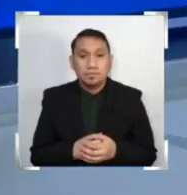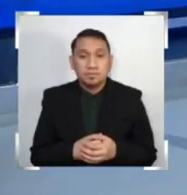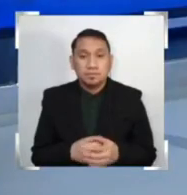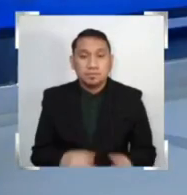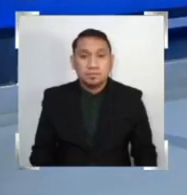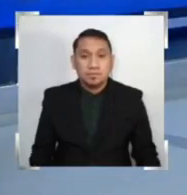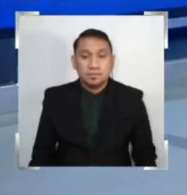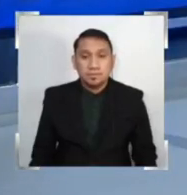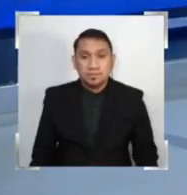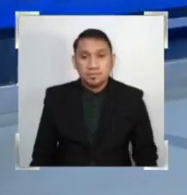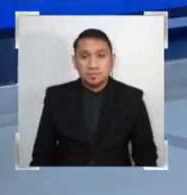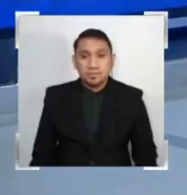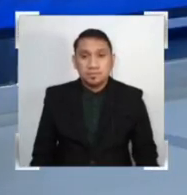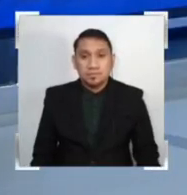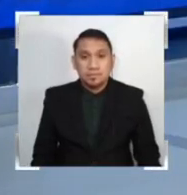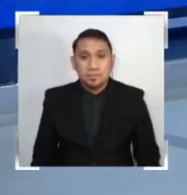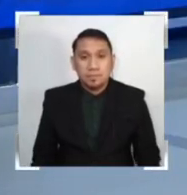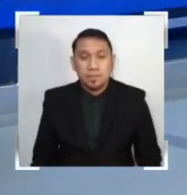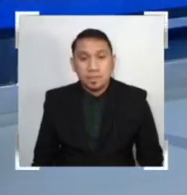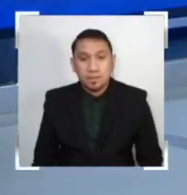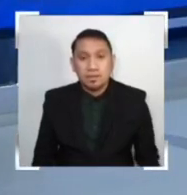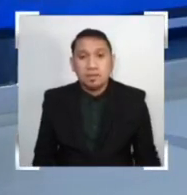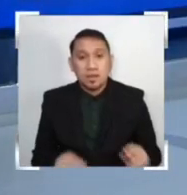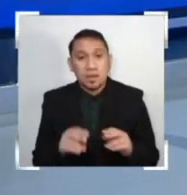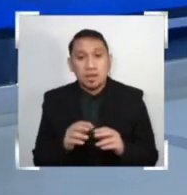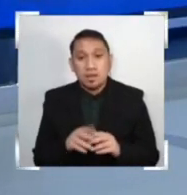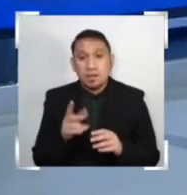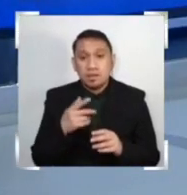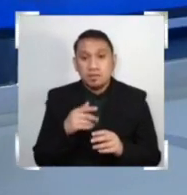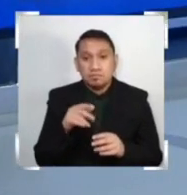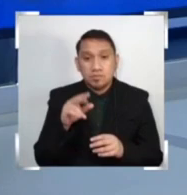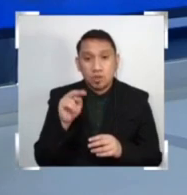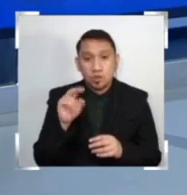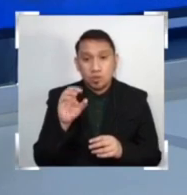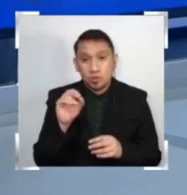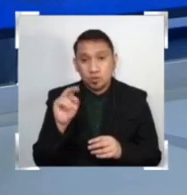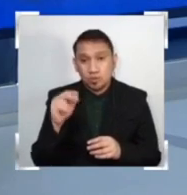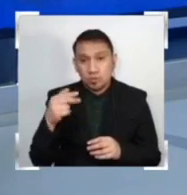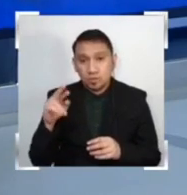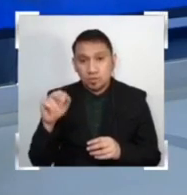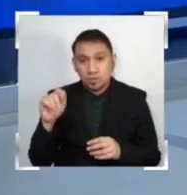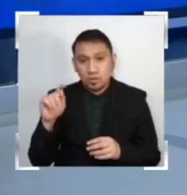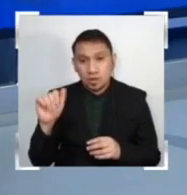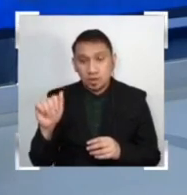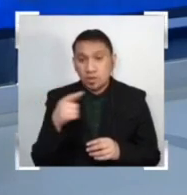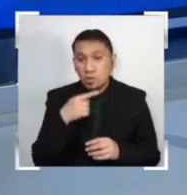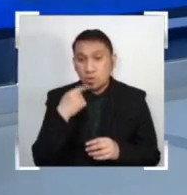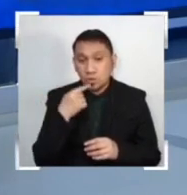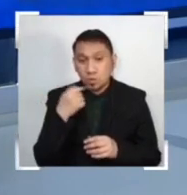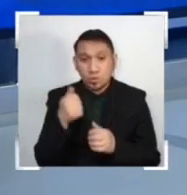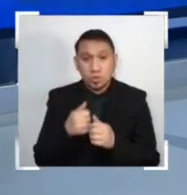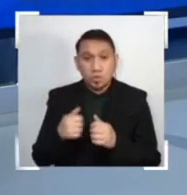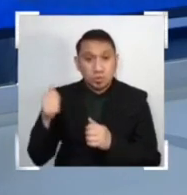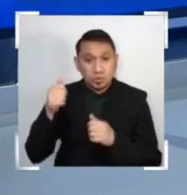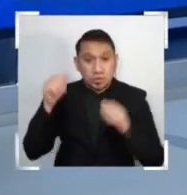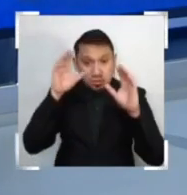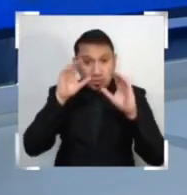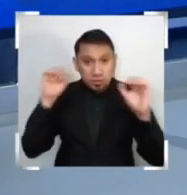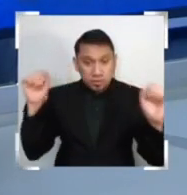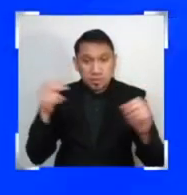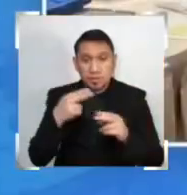Opisyal na idineklarang persona non grata ng Philippine Olympic Committee si Philippine Athletics Track and Field Association President Philip